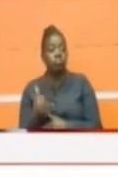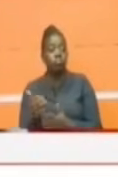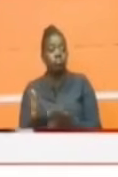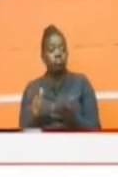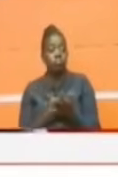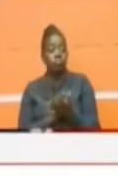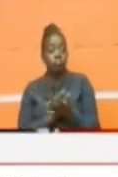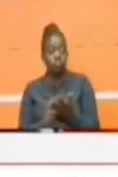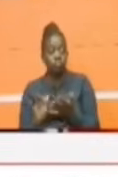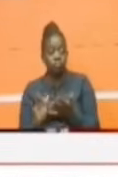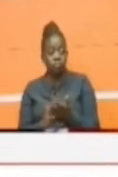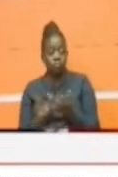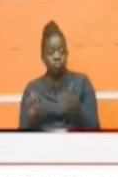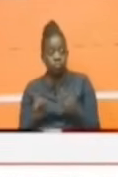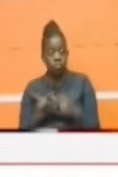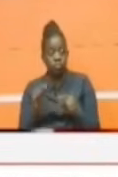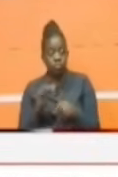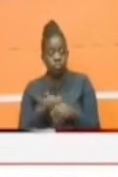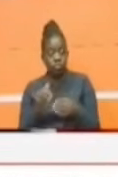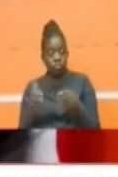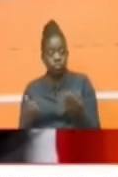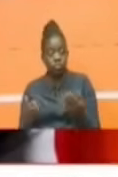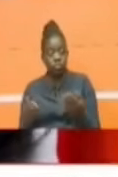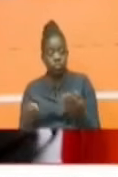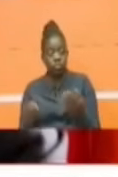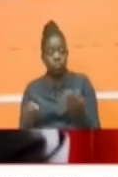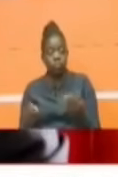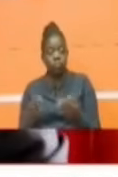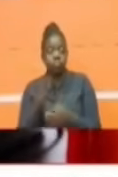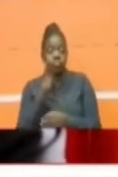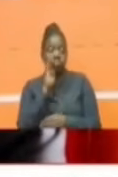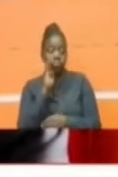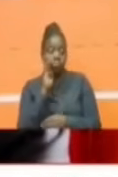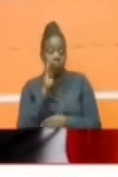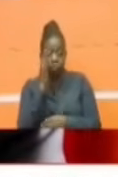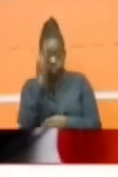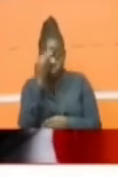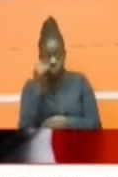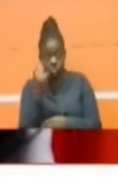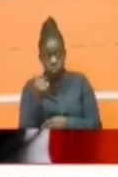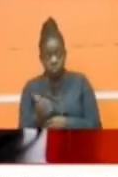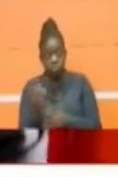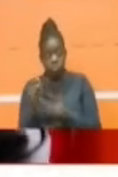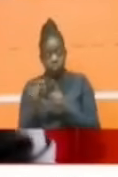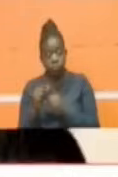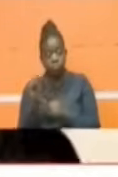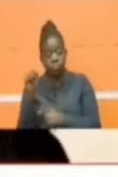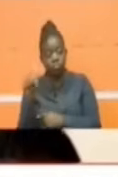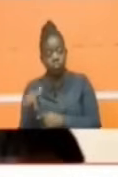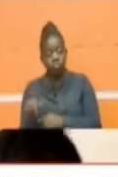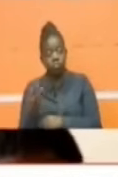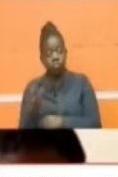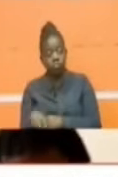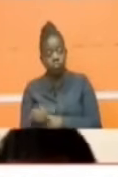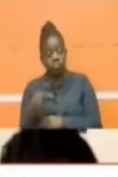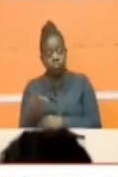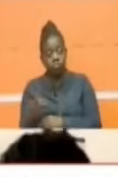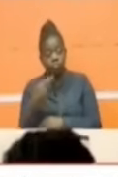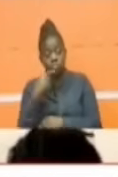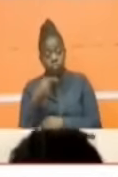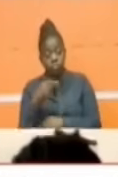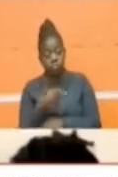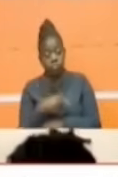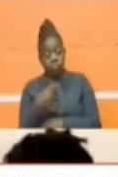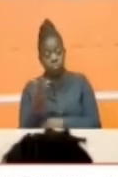On phone WhatsApp, even if it's in class, that is gossiping. That is why the current primary Kigambibwa era nti mu